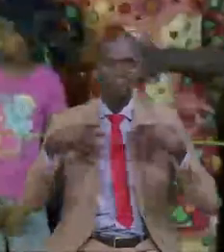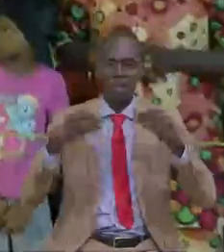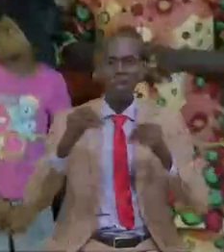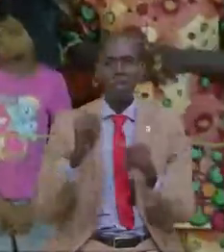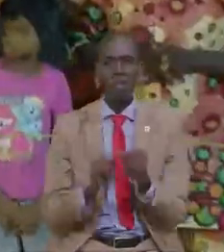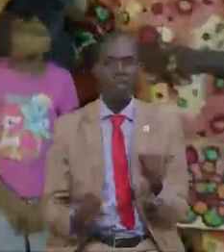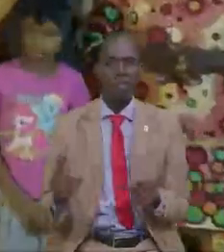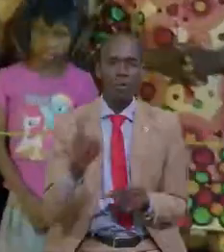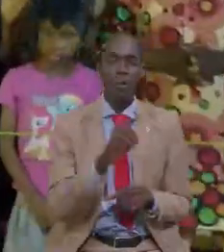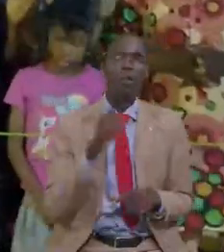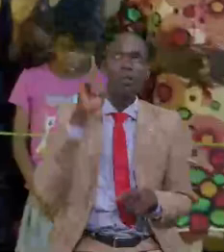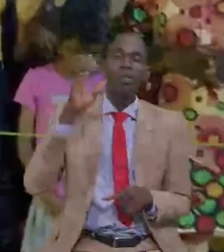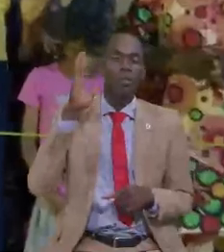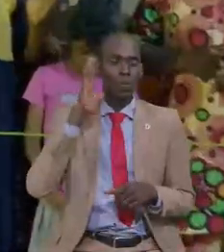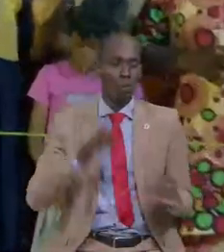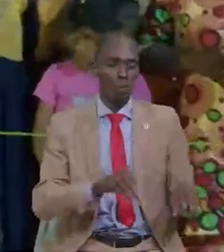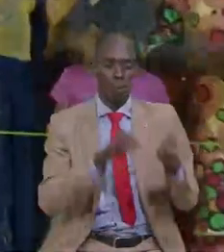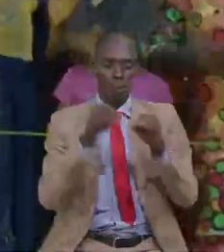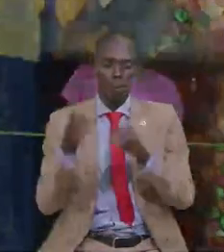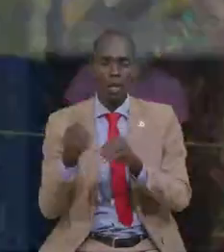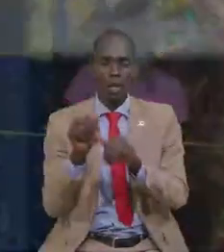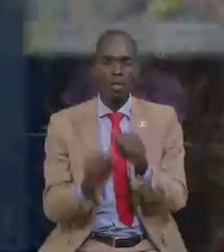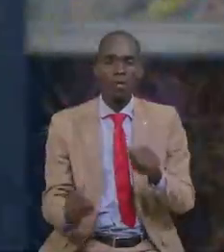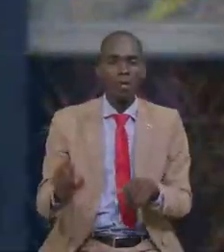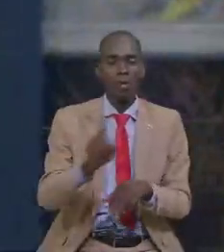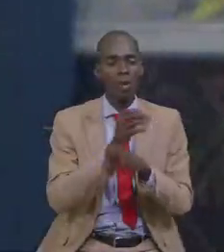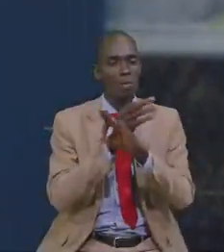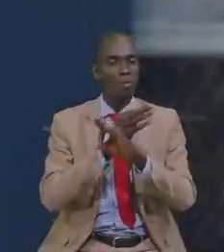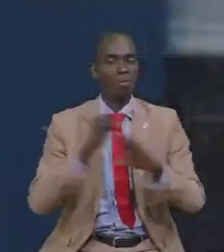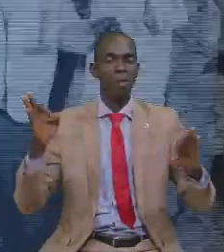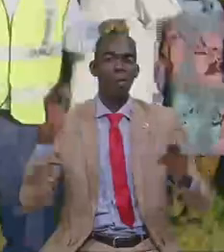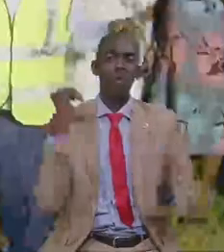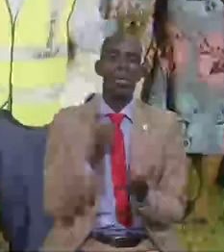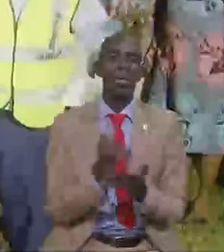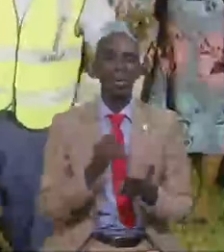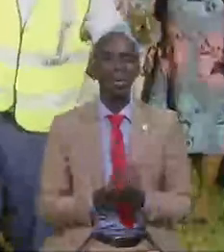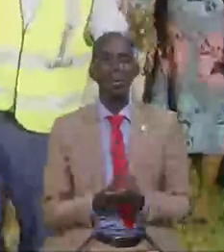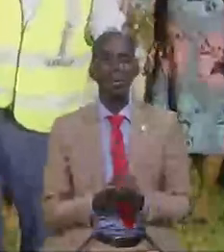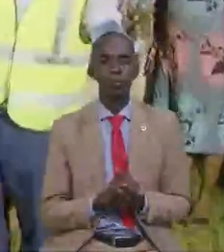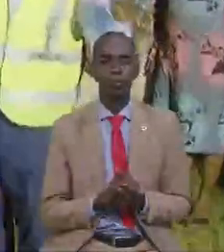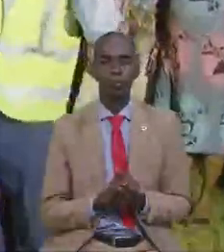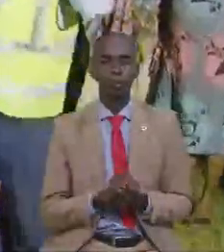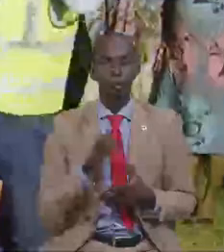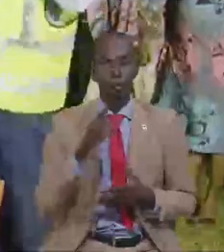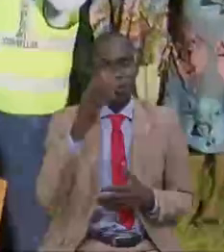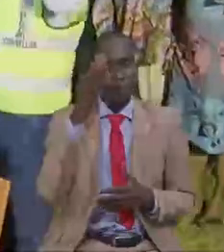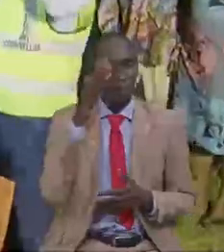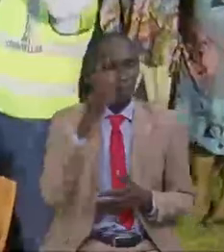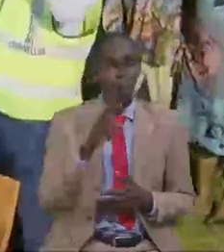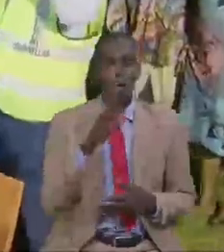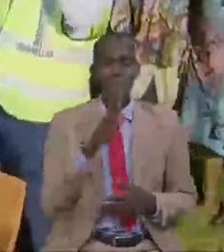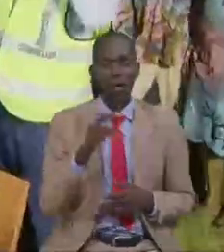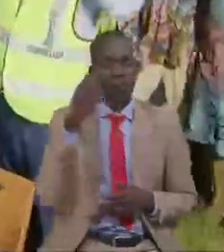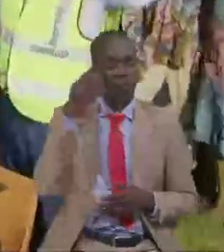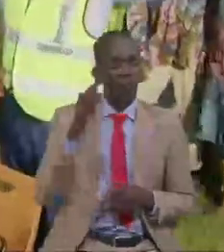Il va guérir tout le monde. Il va affranchir tout le monde. Vous savez que vous